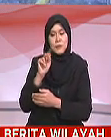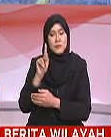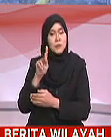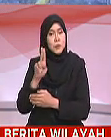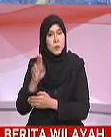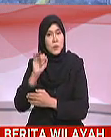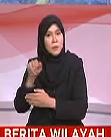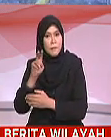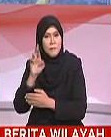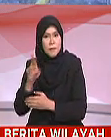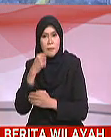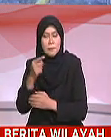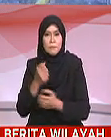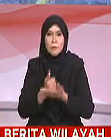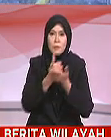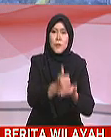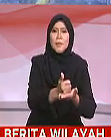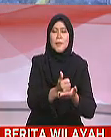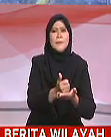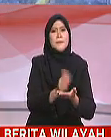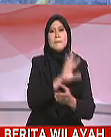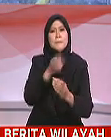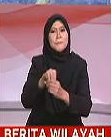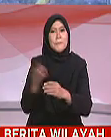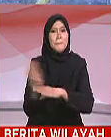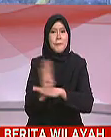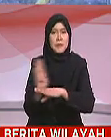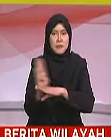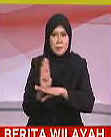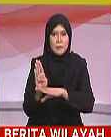berkata bantuan itu merangkumi aspek keusahawanan.